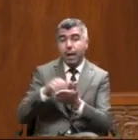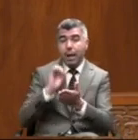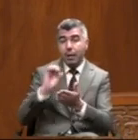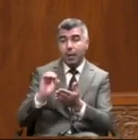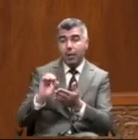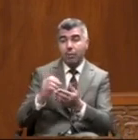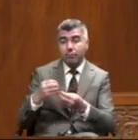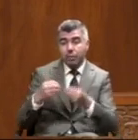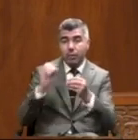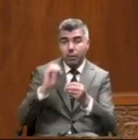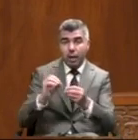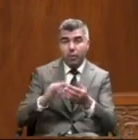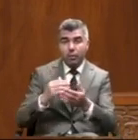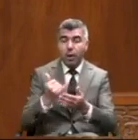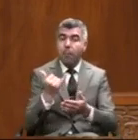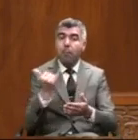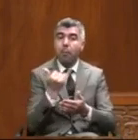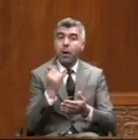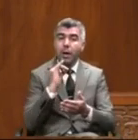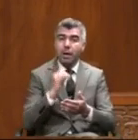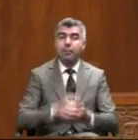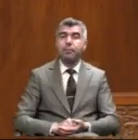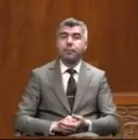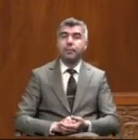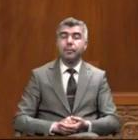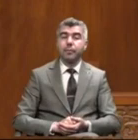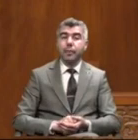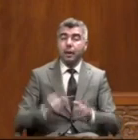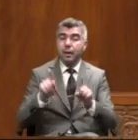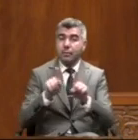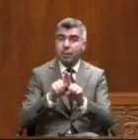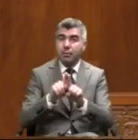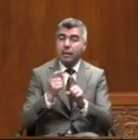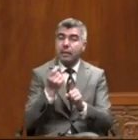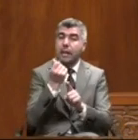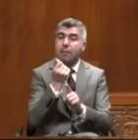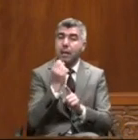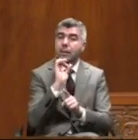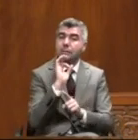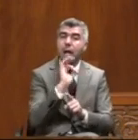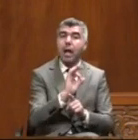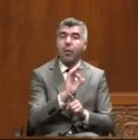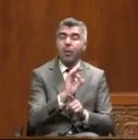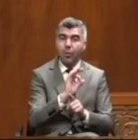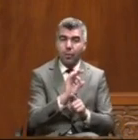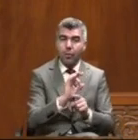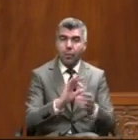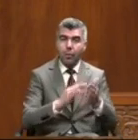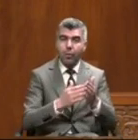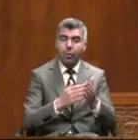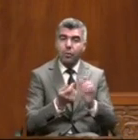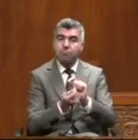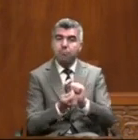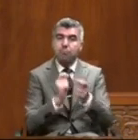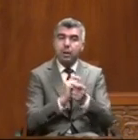نشاطهم ولكن الاهم من هذا وانا نحافظ على الثمن نتاع هذا المنتوجات في